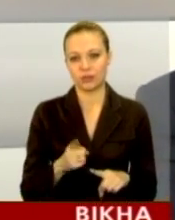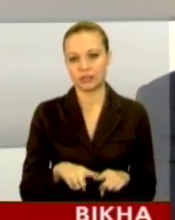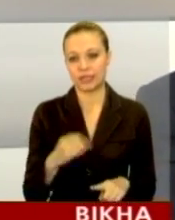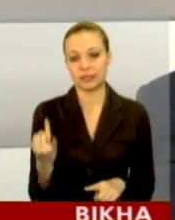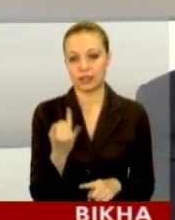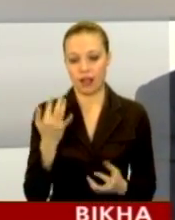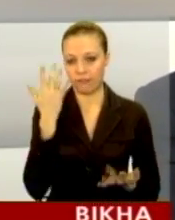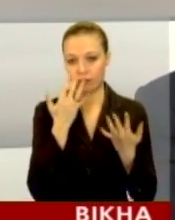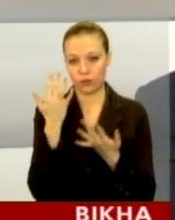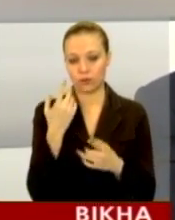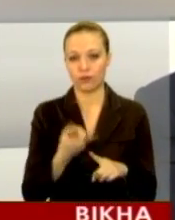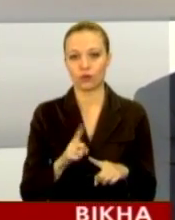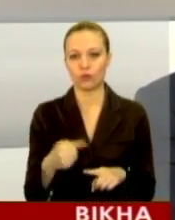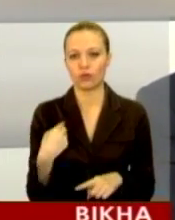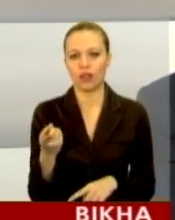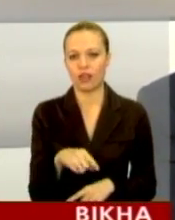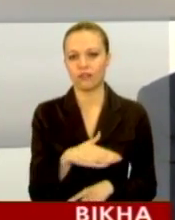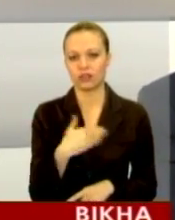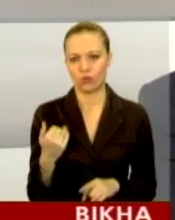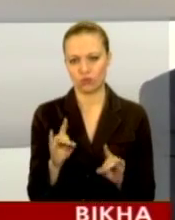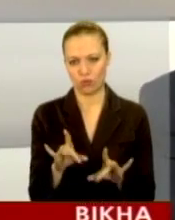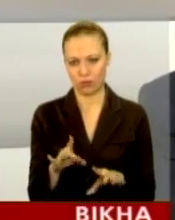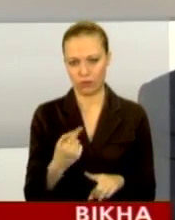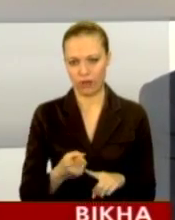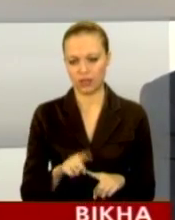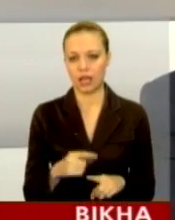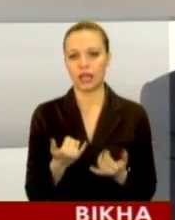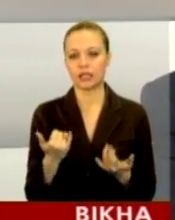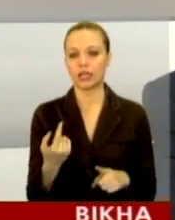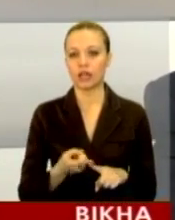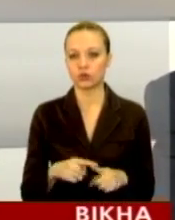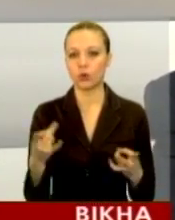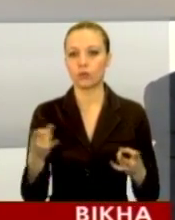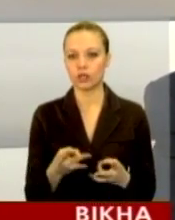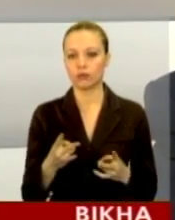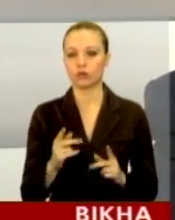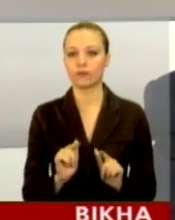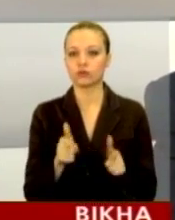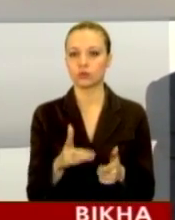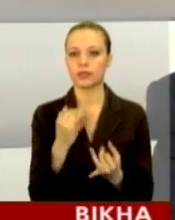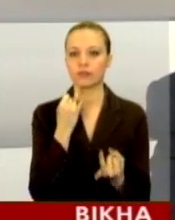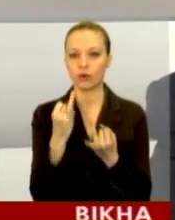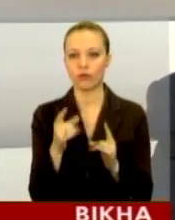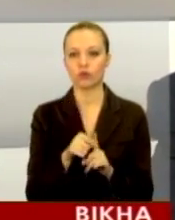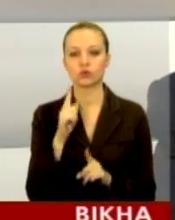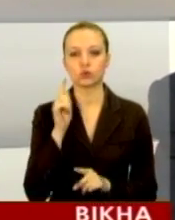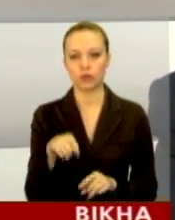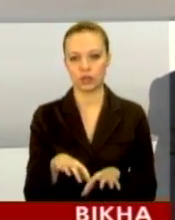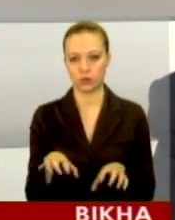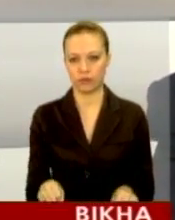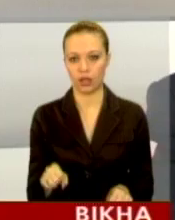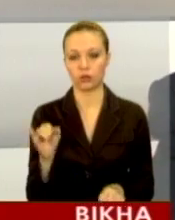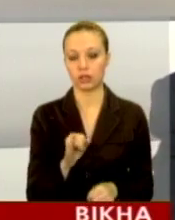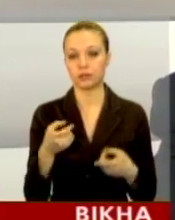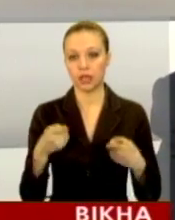цікава філософія. Тому я навіть не хочу коментувати. Для цього потрібно вступити в переговори з українською владою.